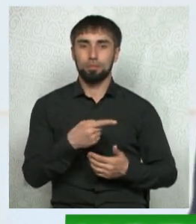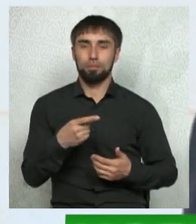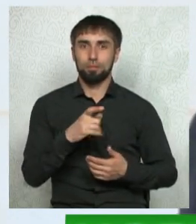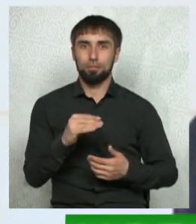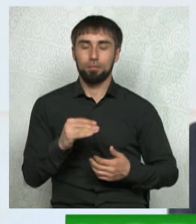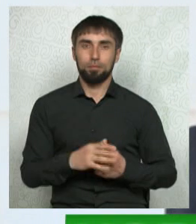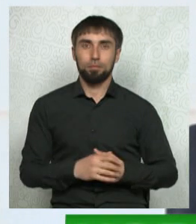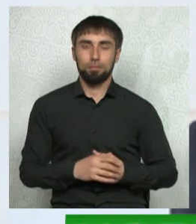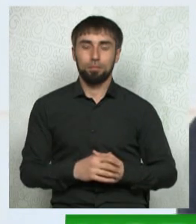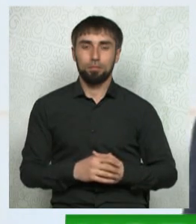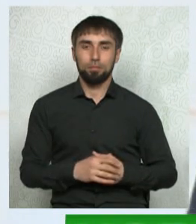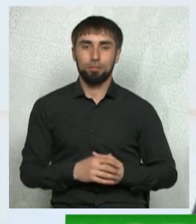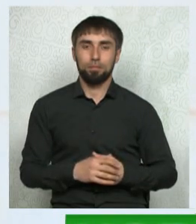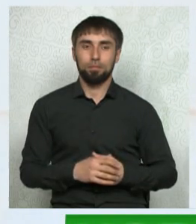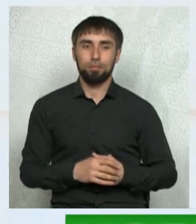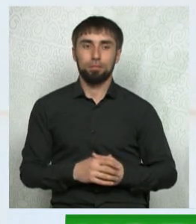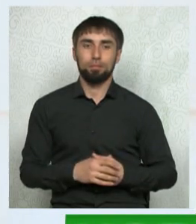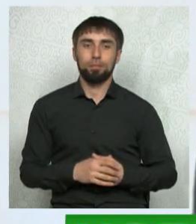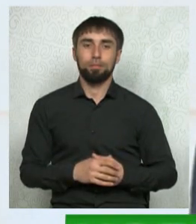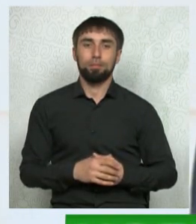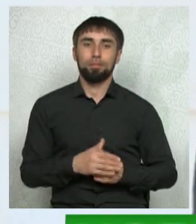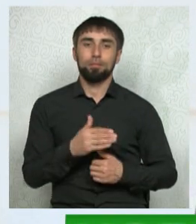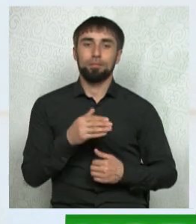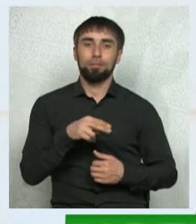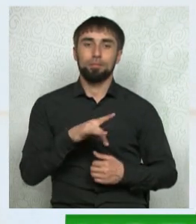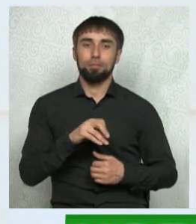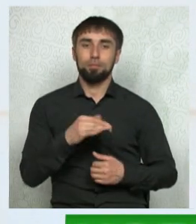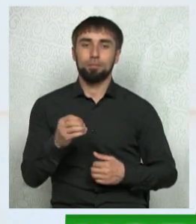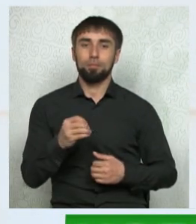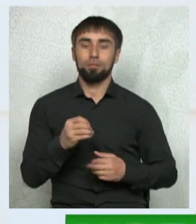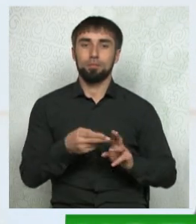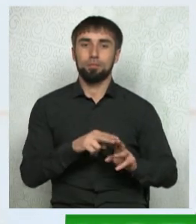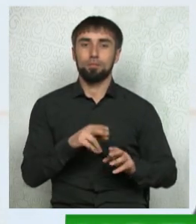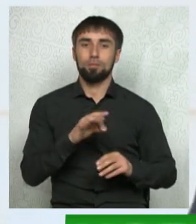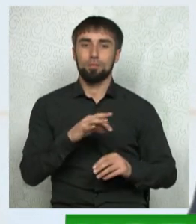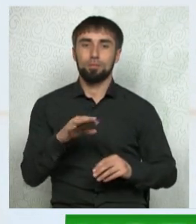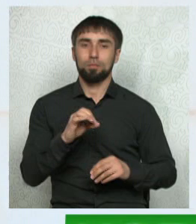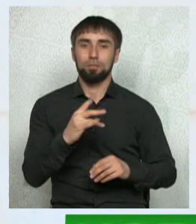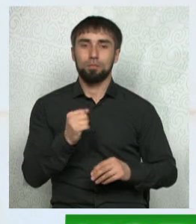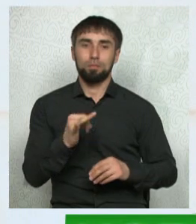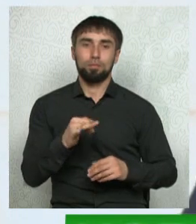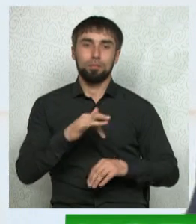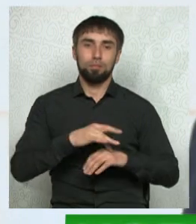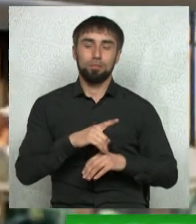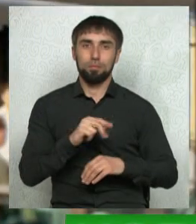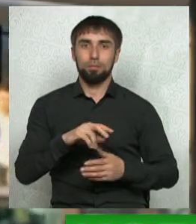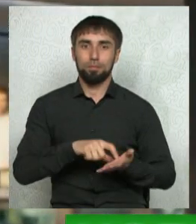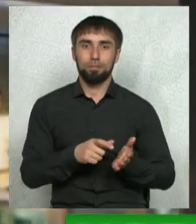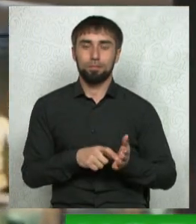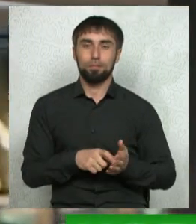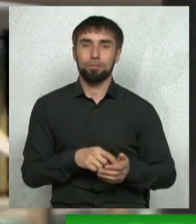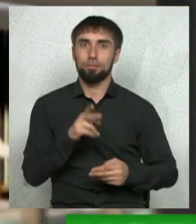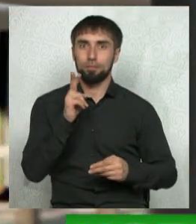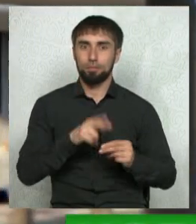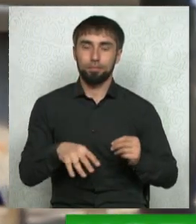этаже. В прилегающих около сцены или зрительного зала помещениях.